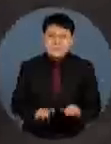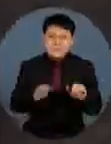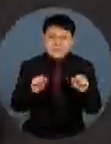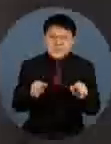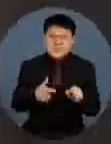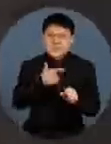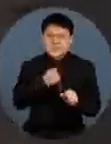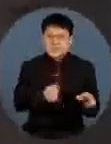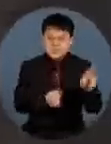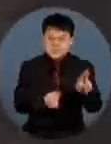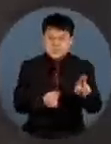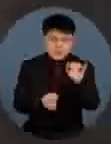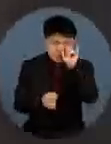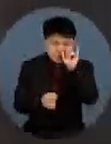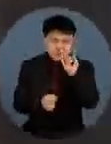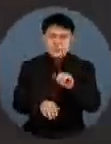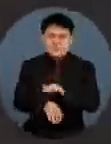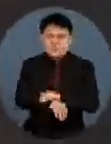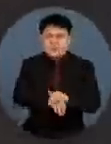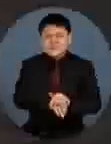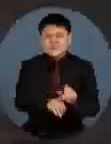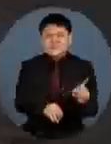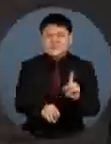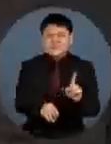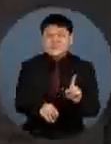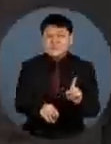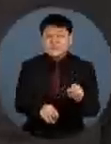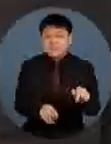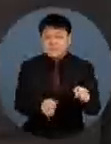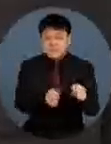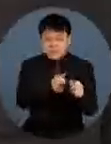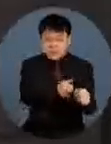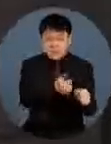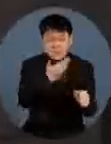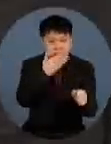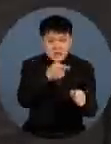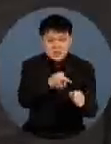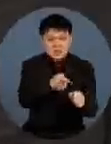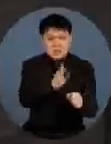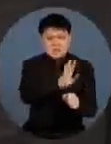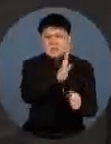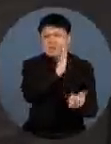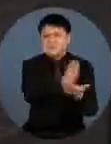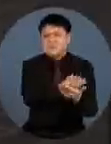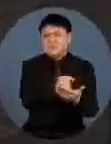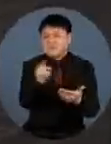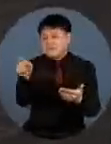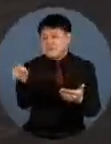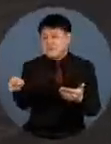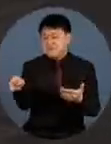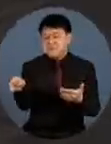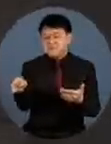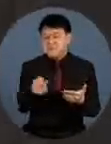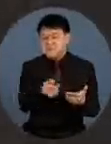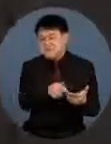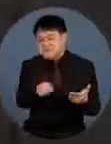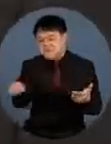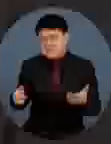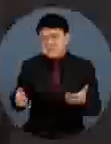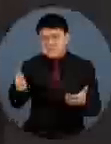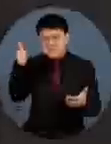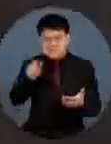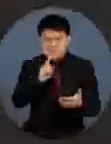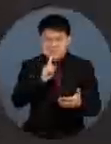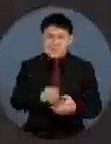살자고 했는데요. 네, 이때 이제 잘 두는 것은 뭐냐면 이런 건 손 떨어질 수도 있지만 이런 건 안 받고 이렇게 머리를 빠지는 게 굉장히